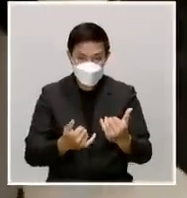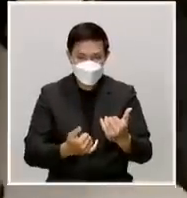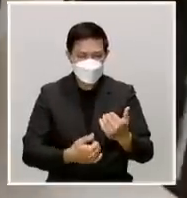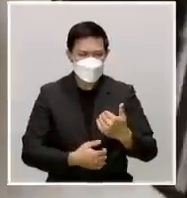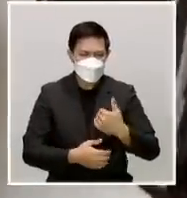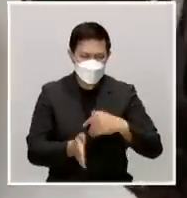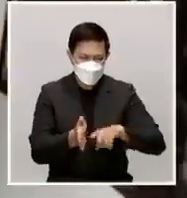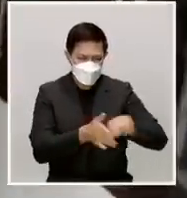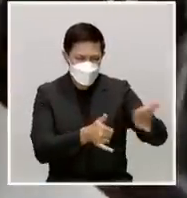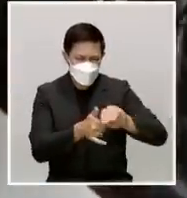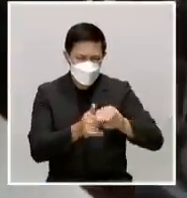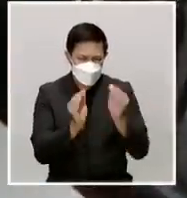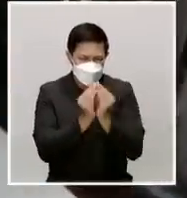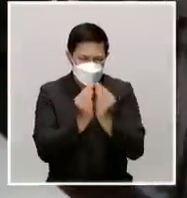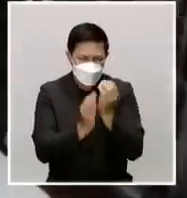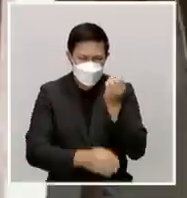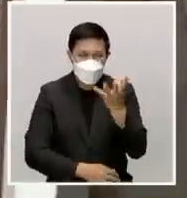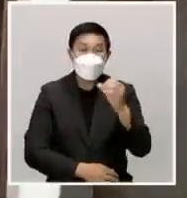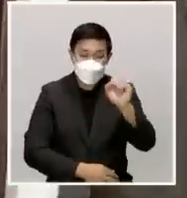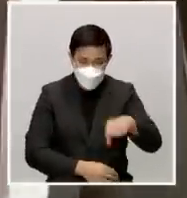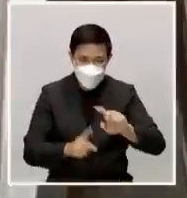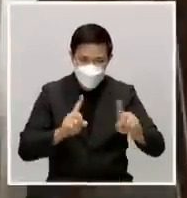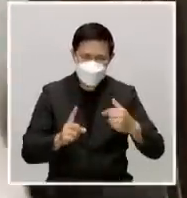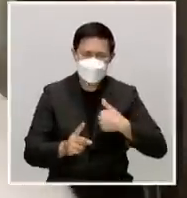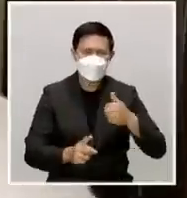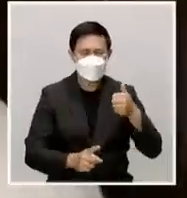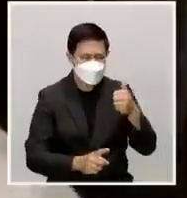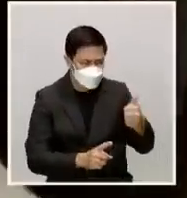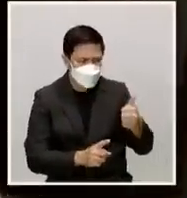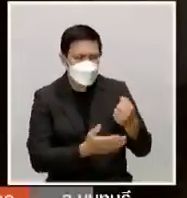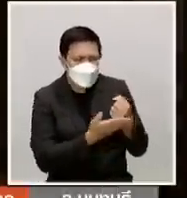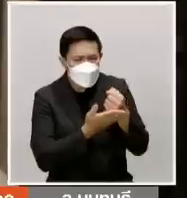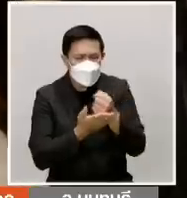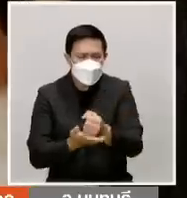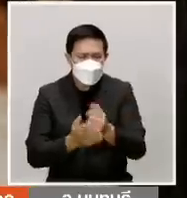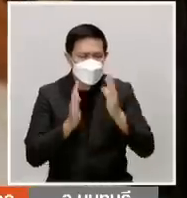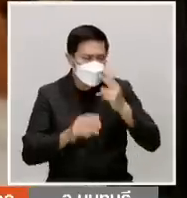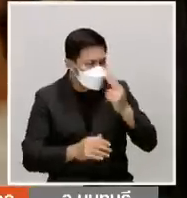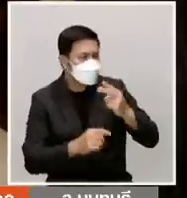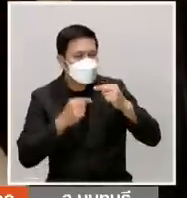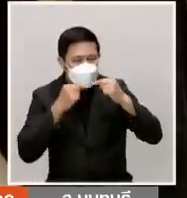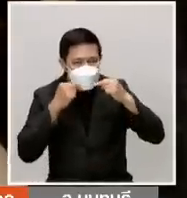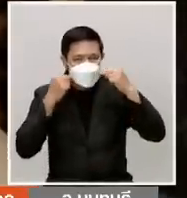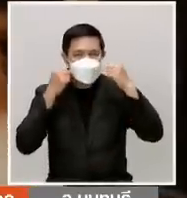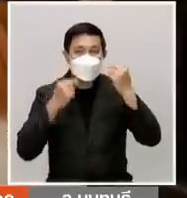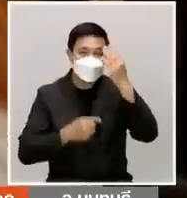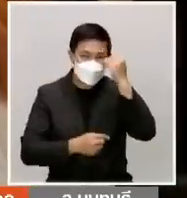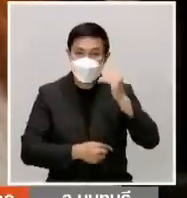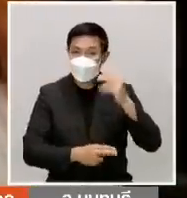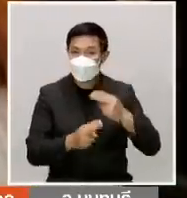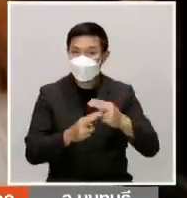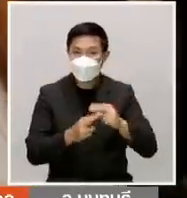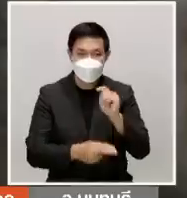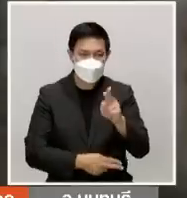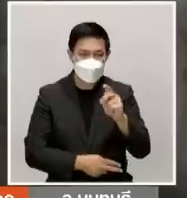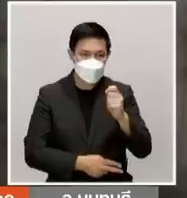อก็ยังพุ่งขึ้นต่อเนื่องแต่ว่าเนี่ยค่ะคุณผู้ชมคะเป็นเรื่องราวดีๆแล้วก็พอจะเรียกรอยยิ้มได้บ้างนะคะคุณทองใบเสิร์ชส